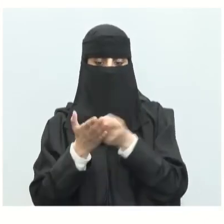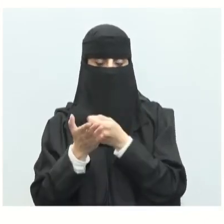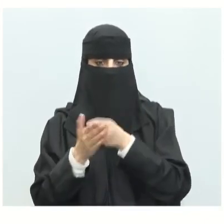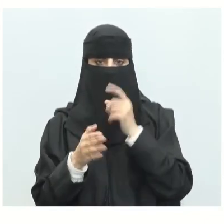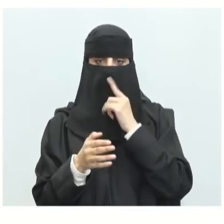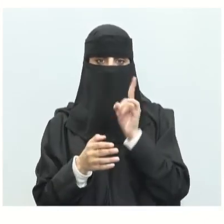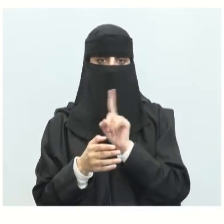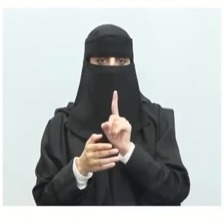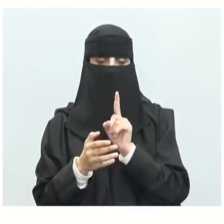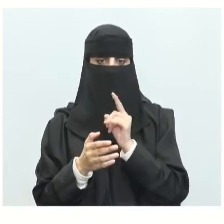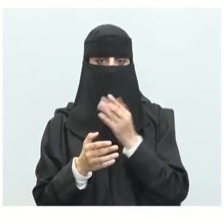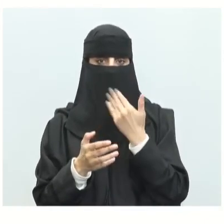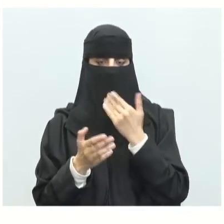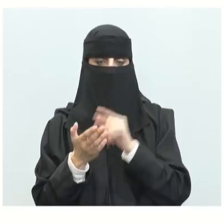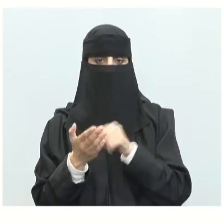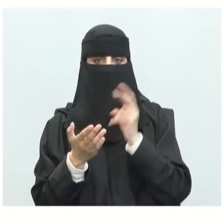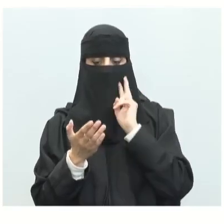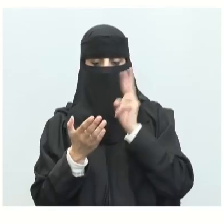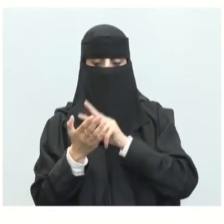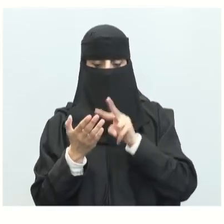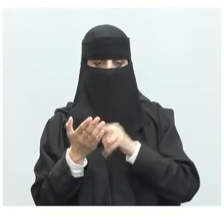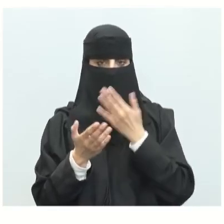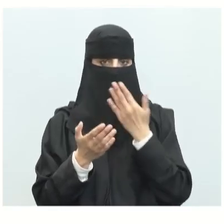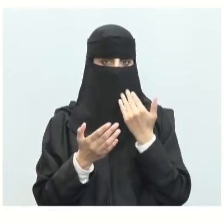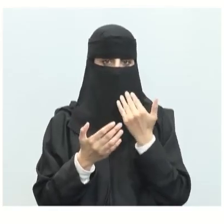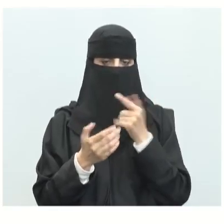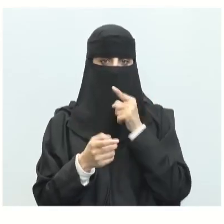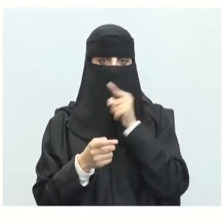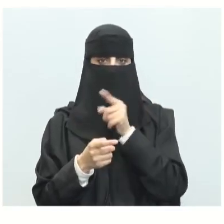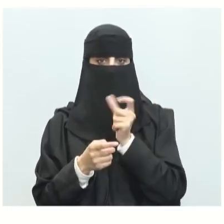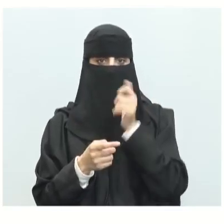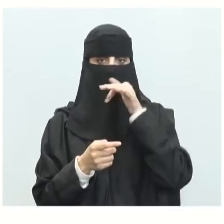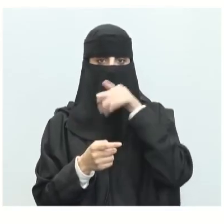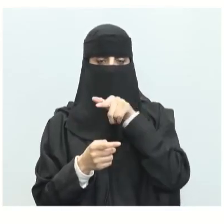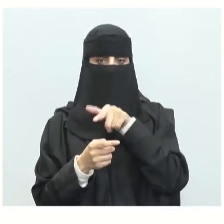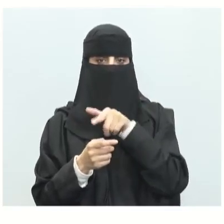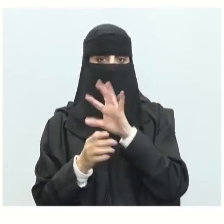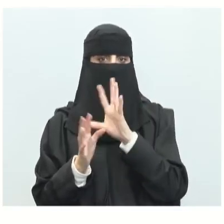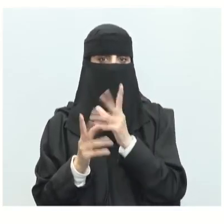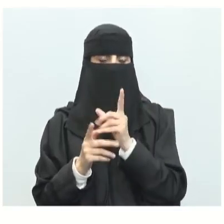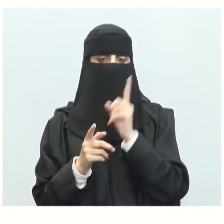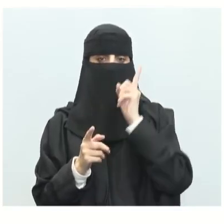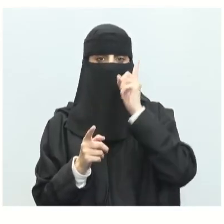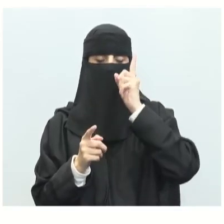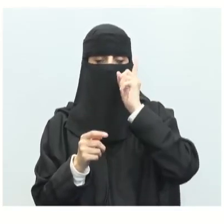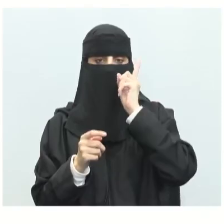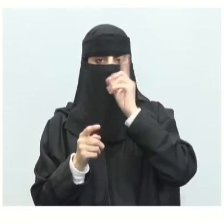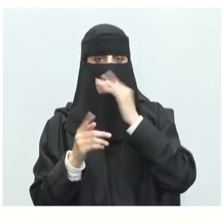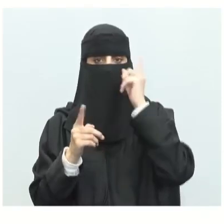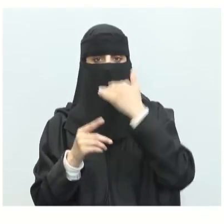والكتابه وامنيته عليه السلام هي احدى معجزاته التي